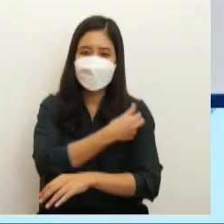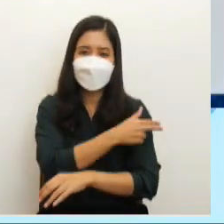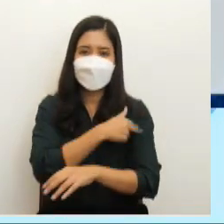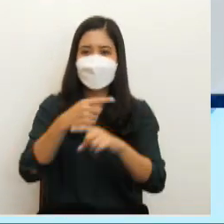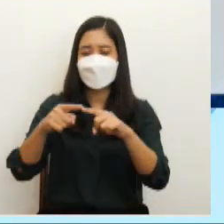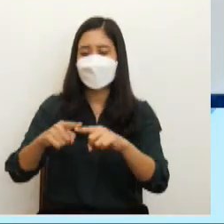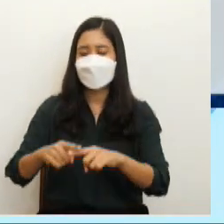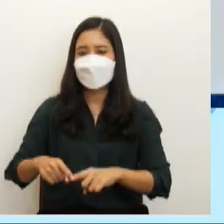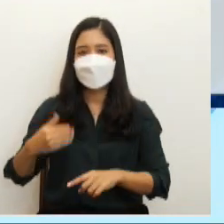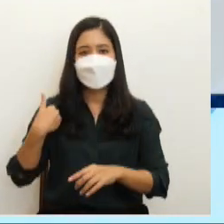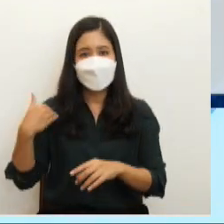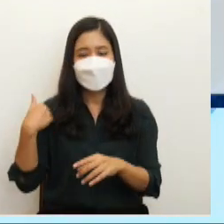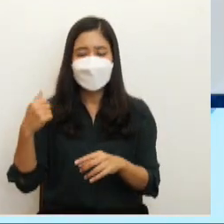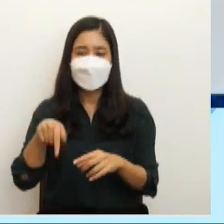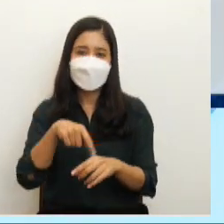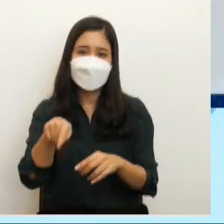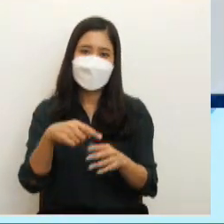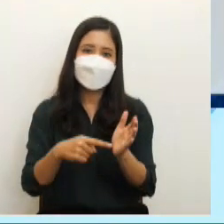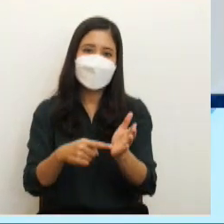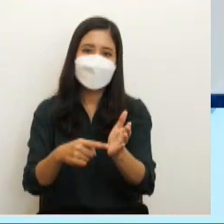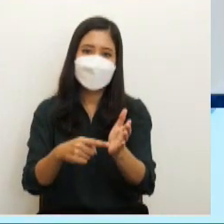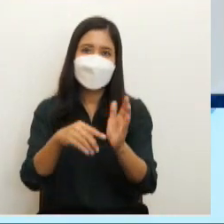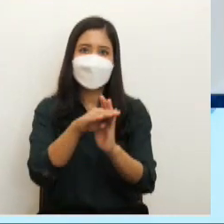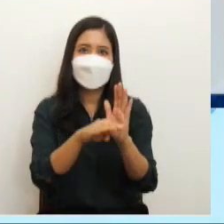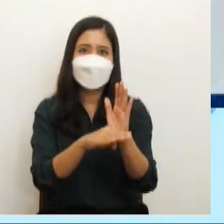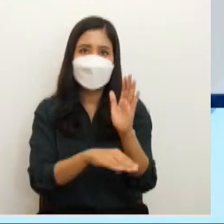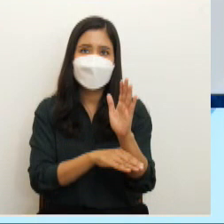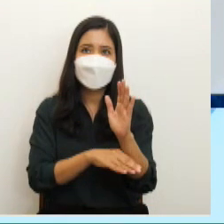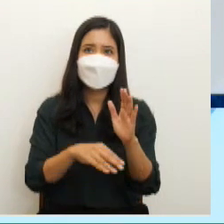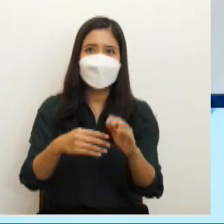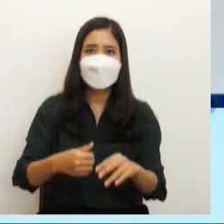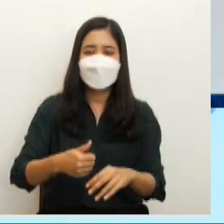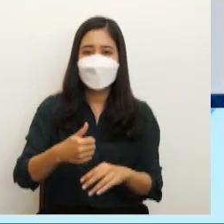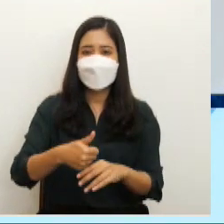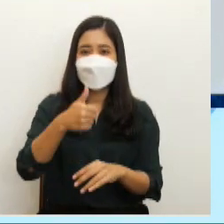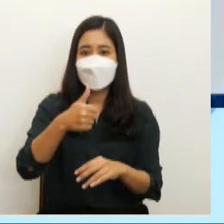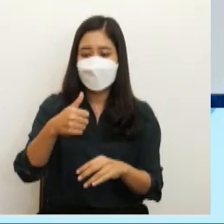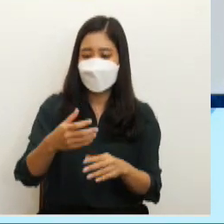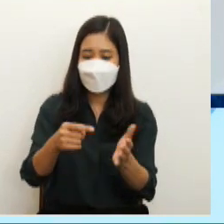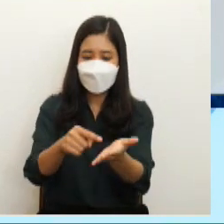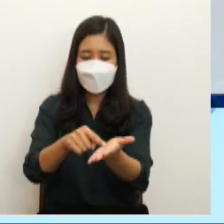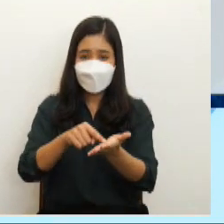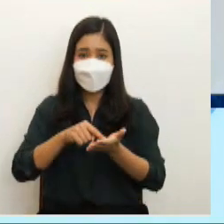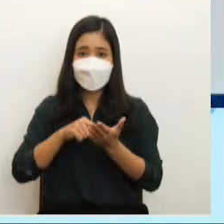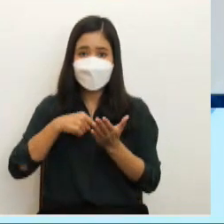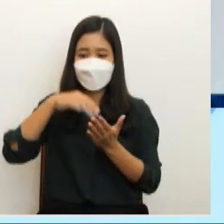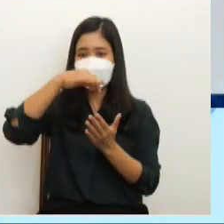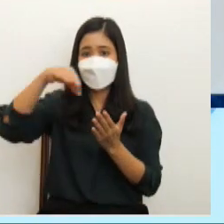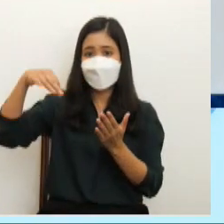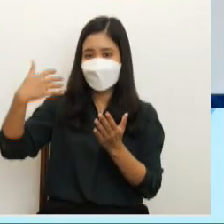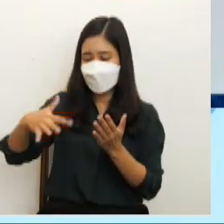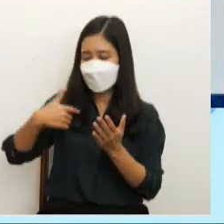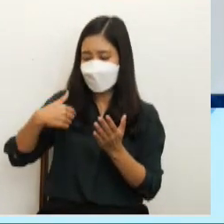ไปรับวัคซีนณที่นั่นนะครับขั้นตอนนะครับเมื่อสปสช.ได้รับคำร้องเราแล้วเนี่ยก็จะมีคณะกรรมการนะครับของ